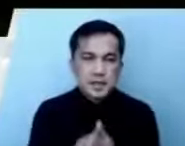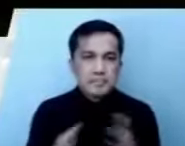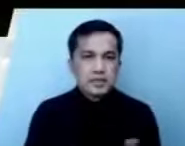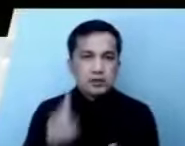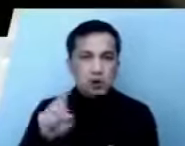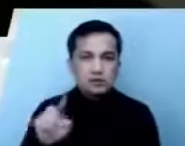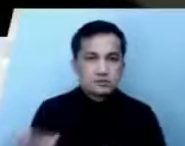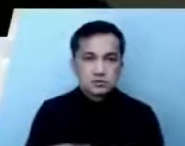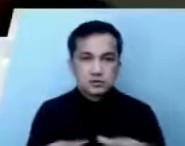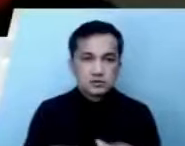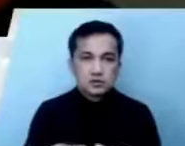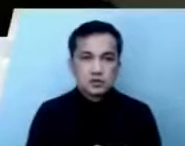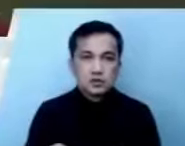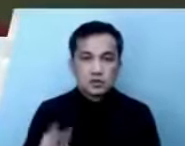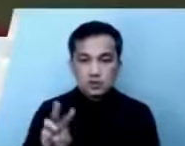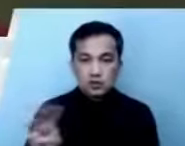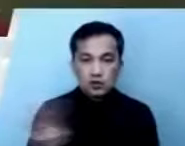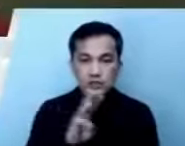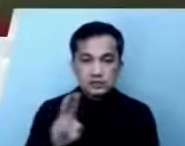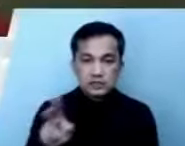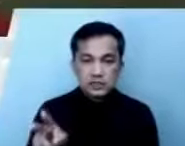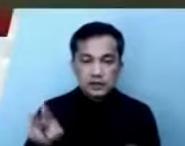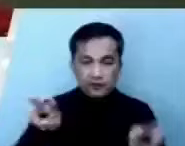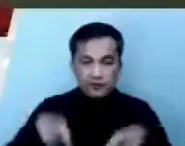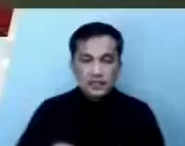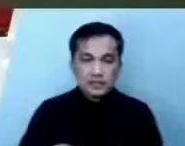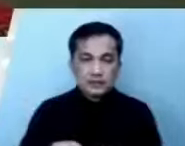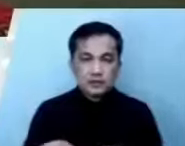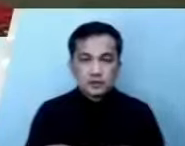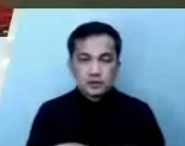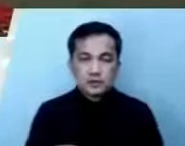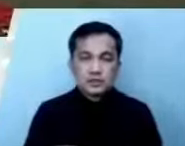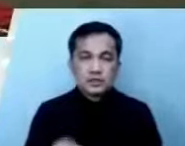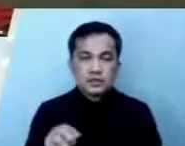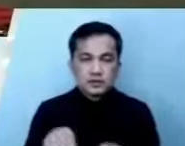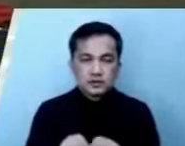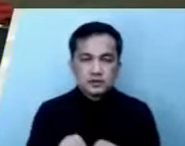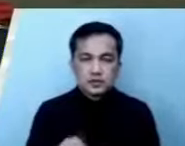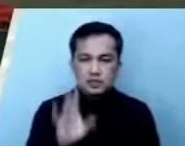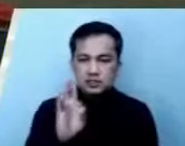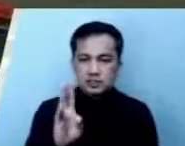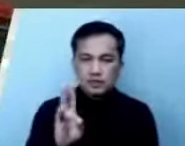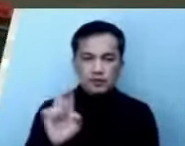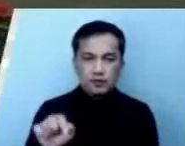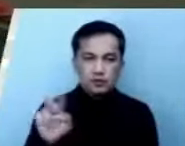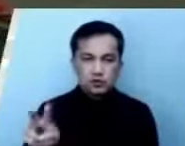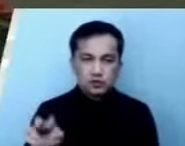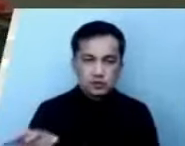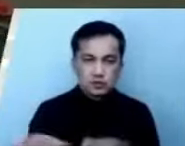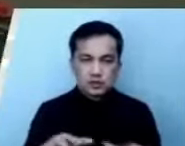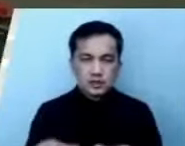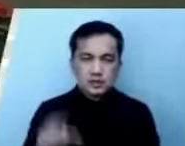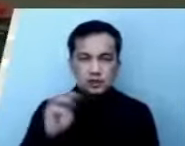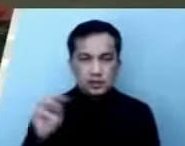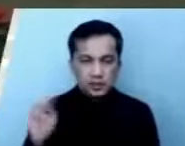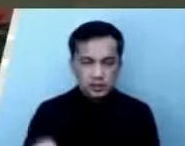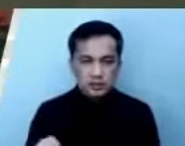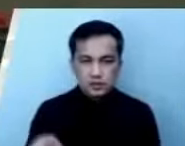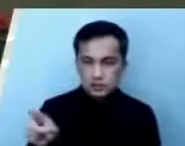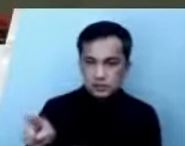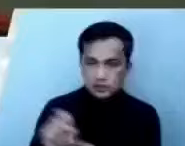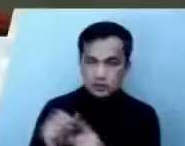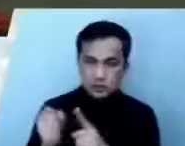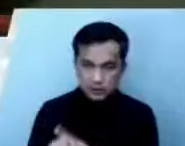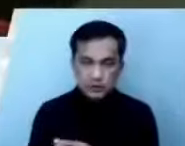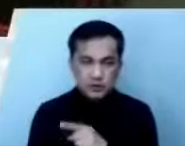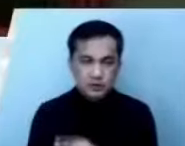ang West Valley Fault sa Marikina. Magnitude 7.2 na lindol ang tumama sa Metro Manila. At sa senaryong ito, nasa